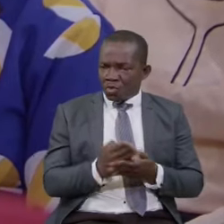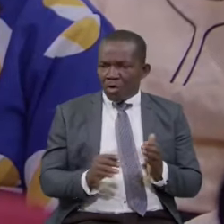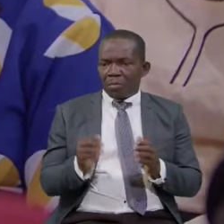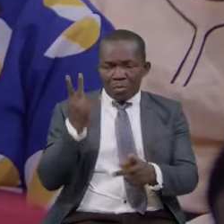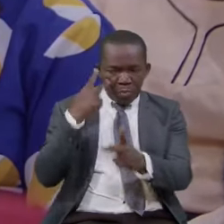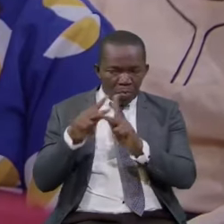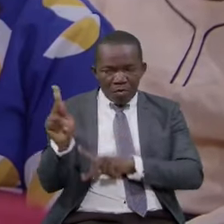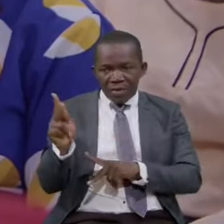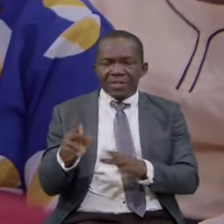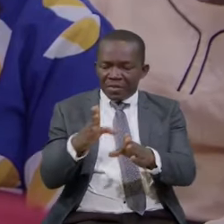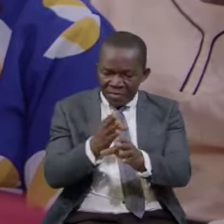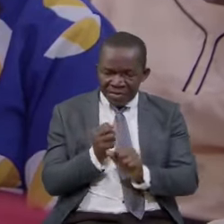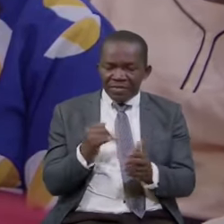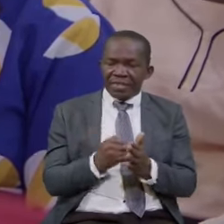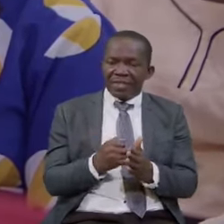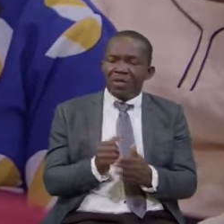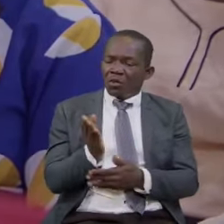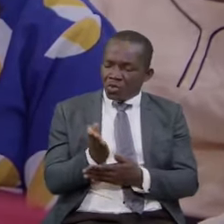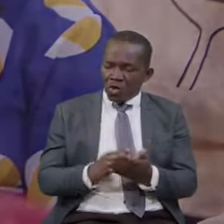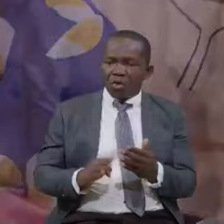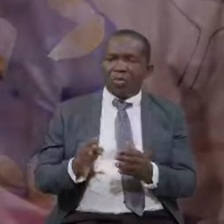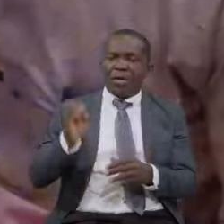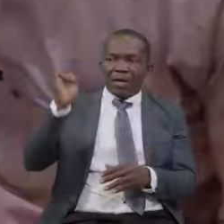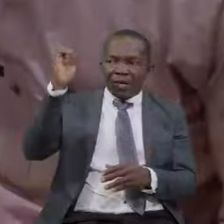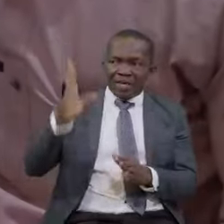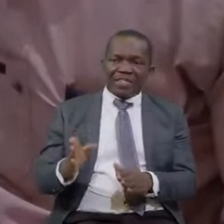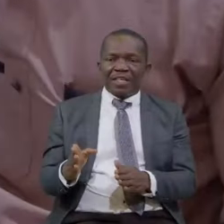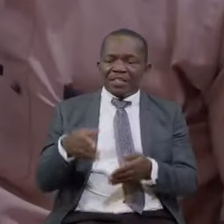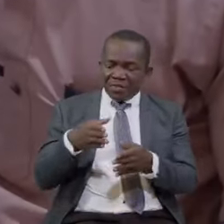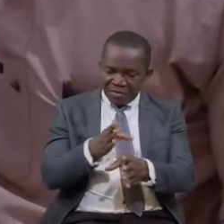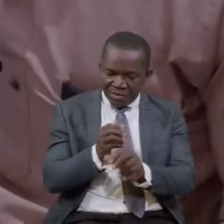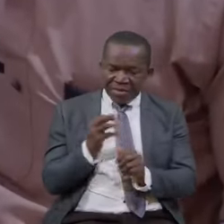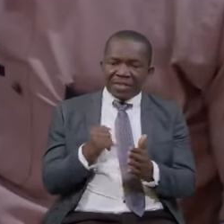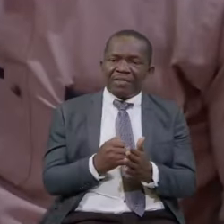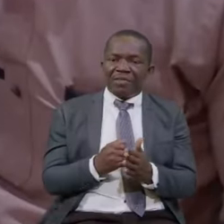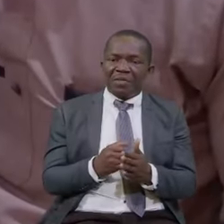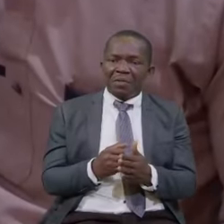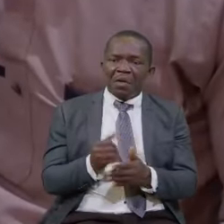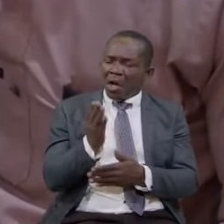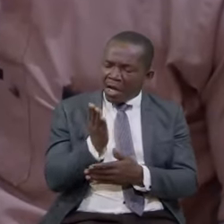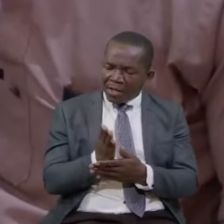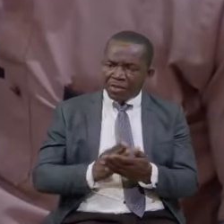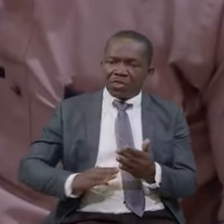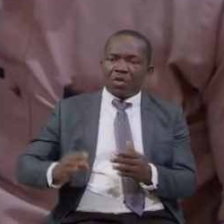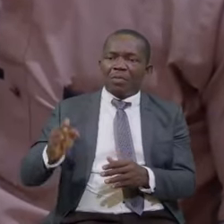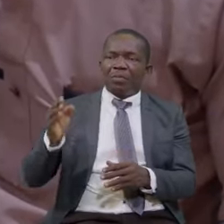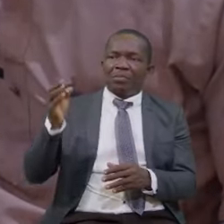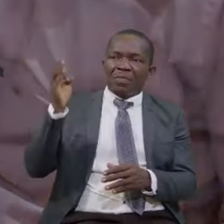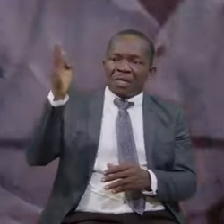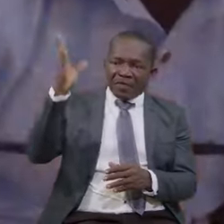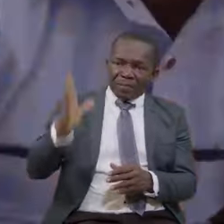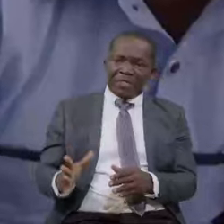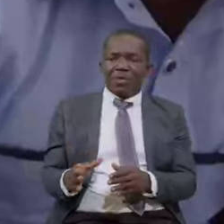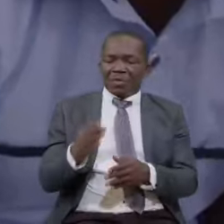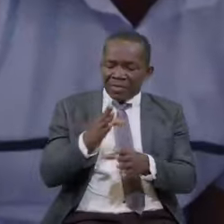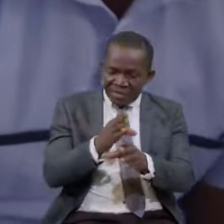reço il a donné aux autres comme évangélist reço il a don au autr comme pasteurs